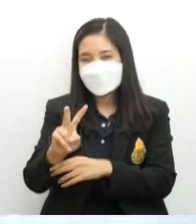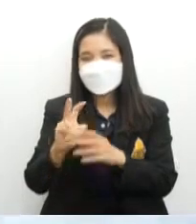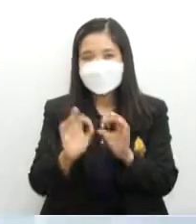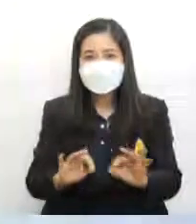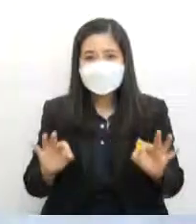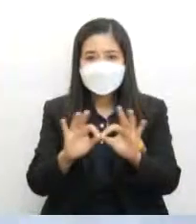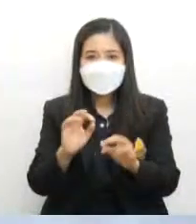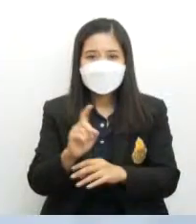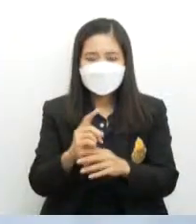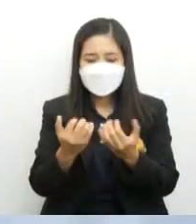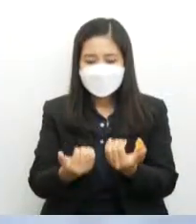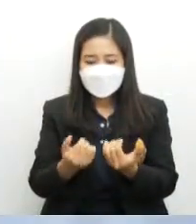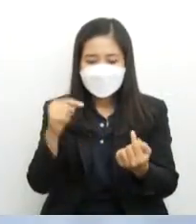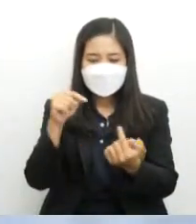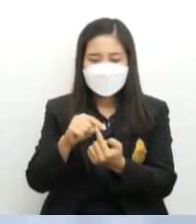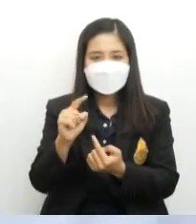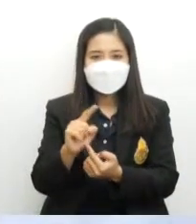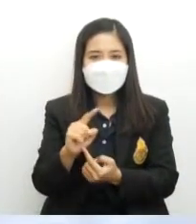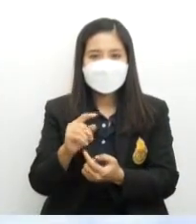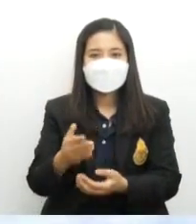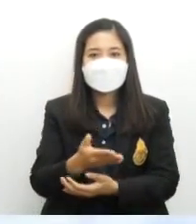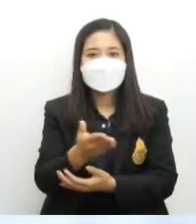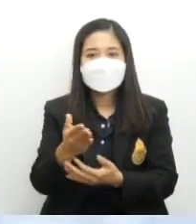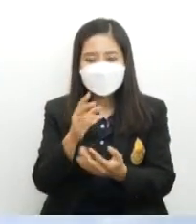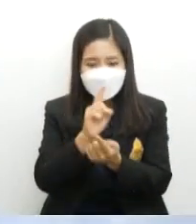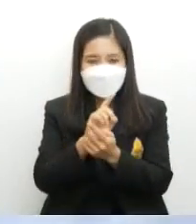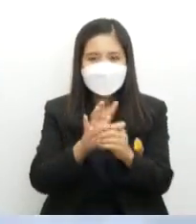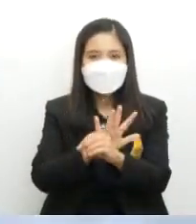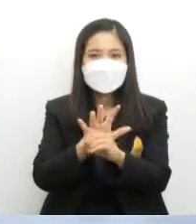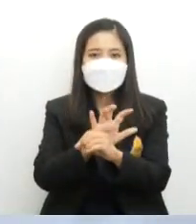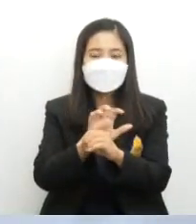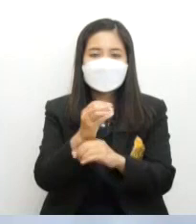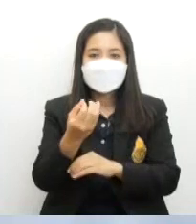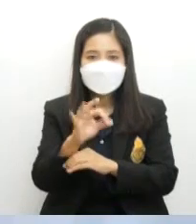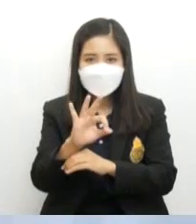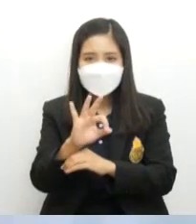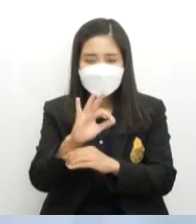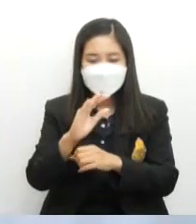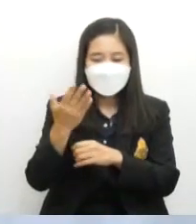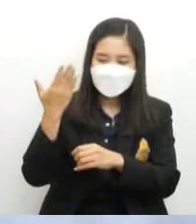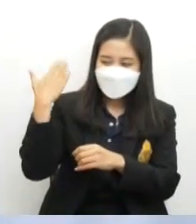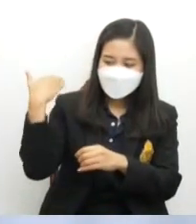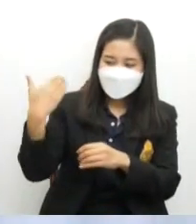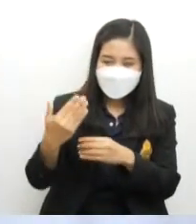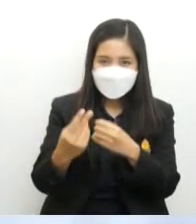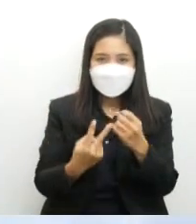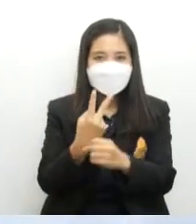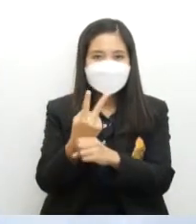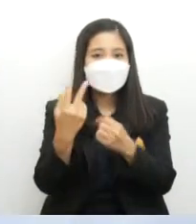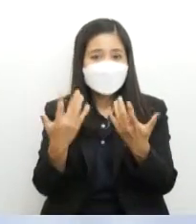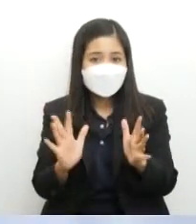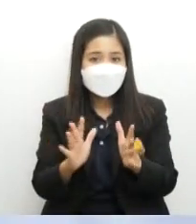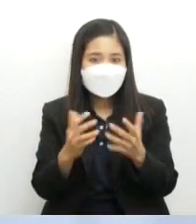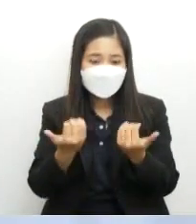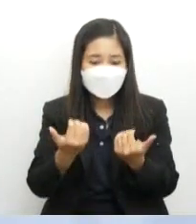เราอยู่ในสถานการณ์เผชิญโควิด19มาเป็นระยะเวลาเกือบ2ปีแต่สิ่งที่เราเรียนรู้